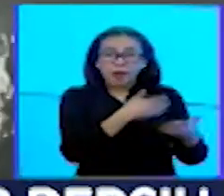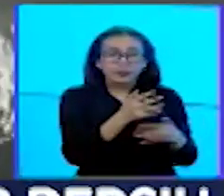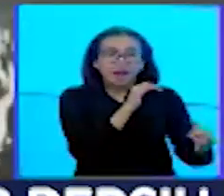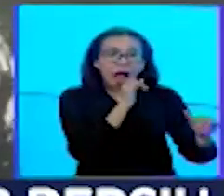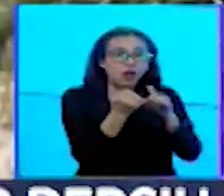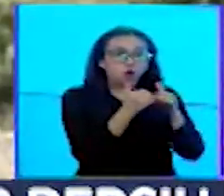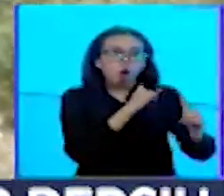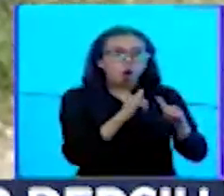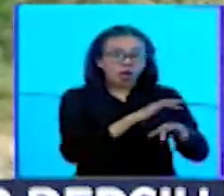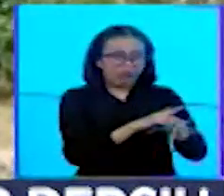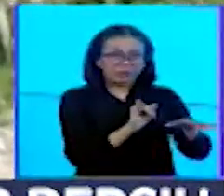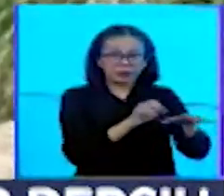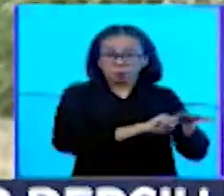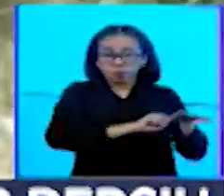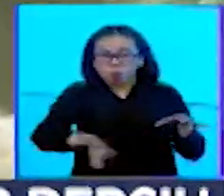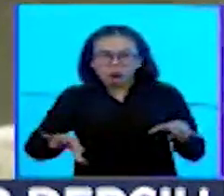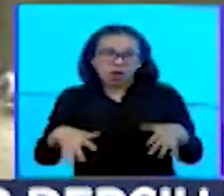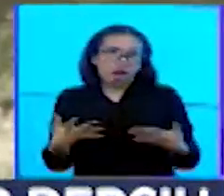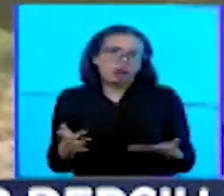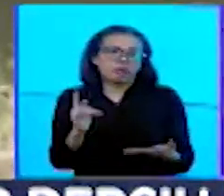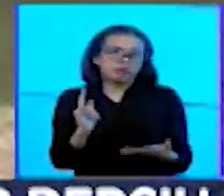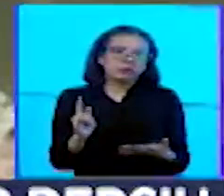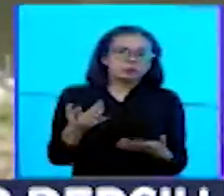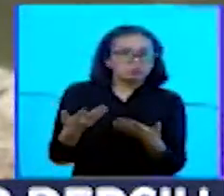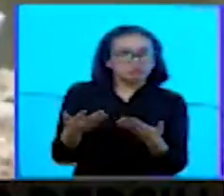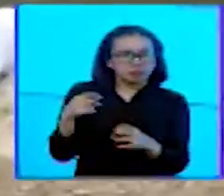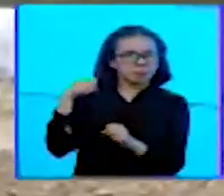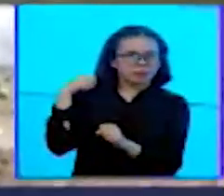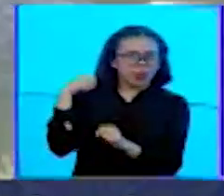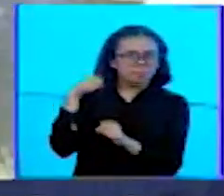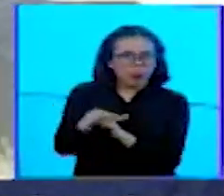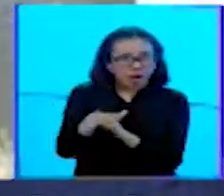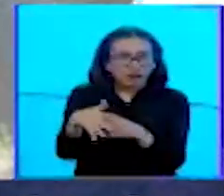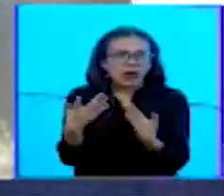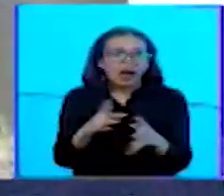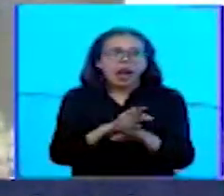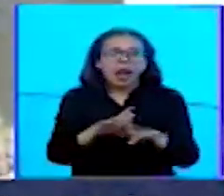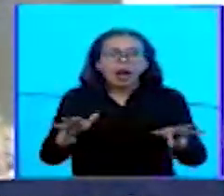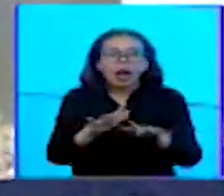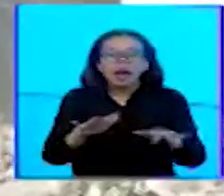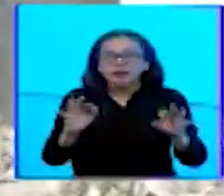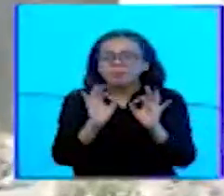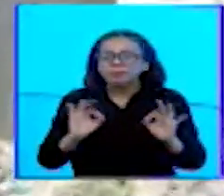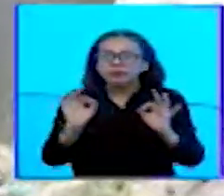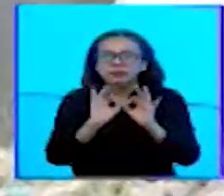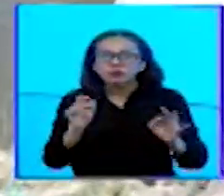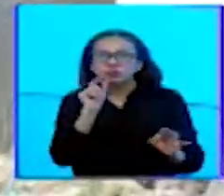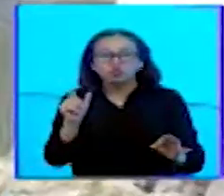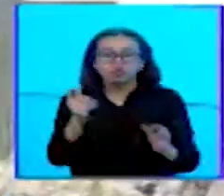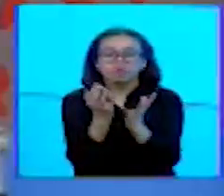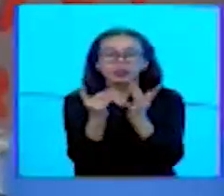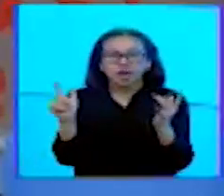Sungai Bengawan Solo. Dan kondisi ini bukan tidak mungkin akan berdampak pada ketersediaan air bersih bagi warga kota Solo.